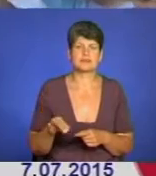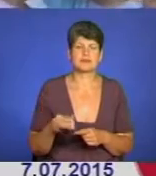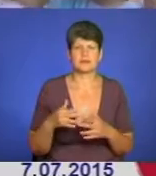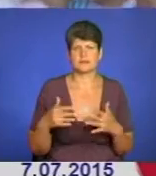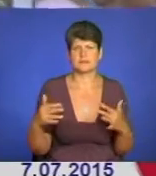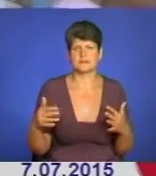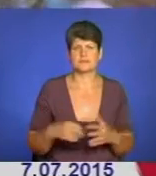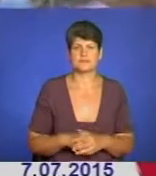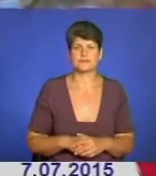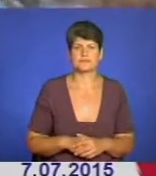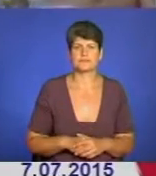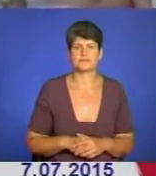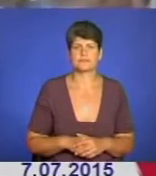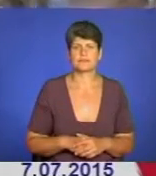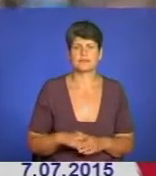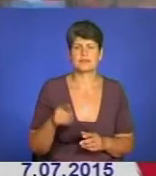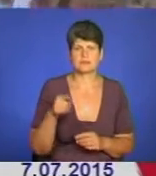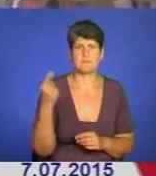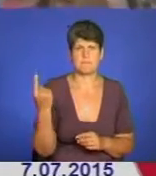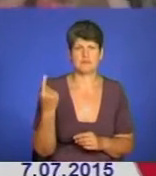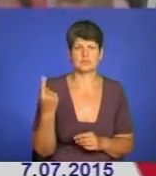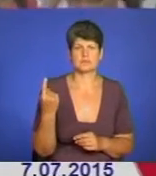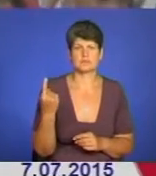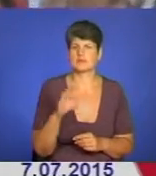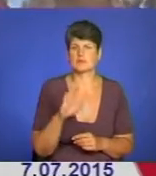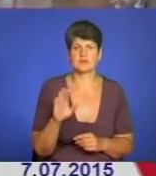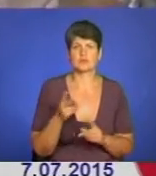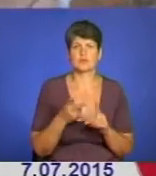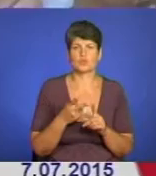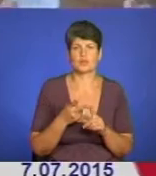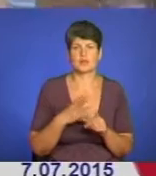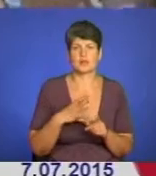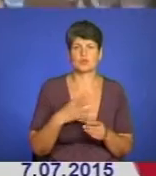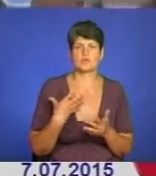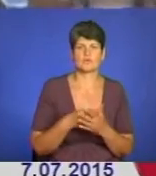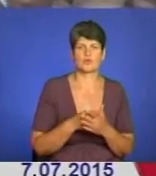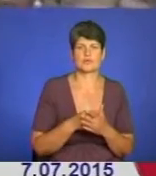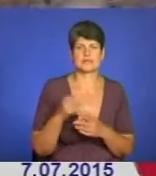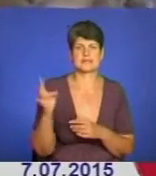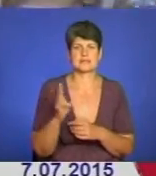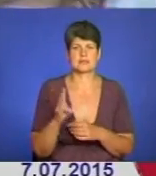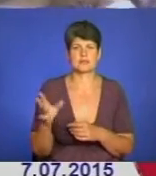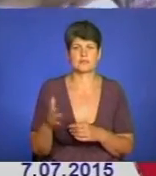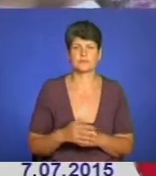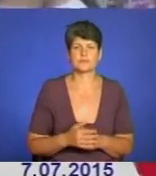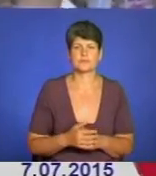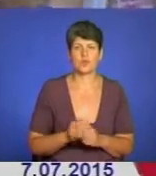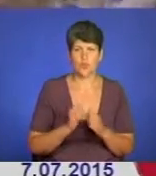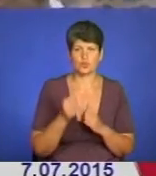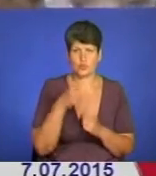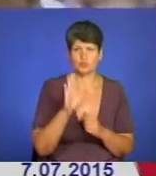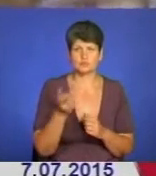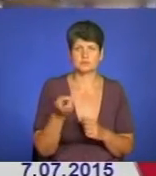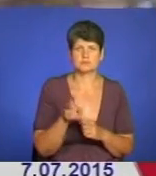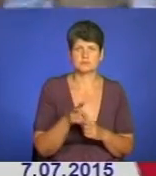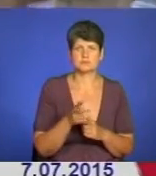різне. Ти вперше на них? Ні, я вже друга, але я була в своїй церкві. Кожного року будеш приходити